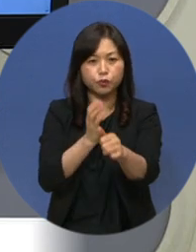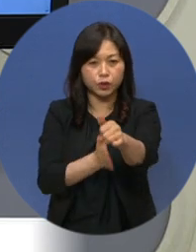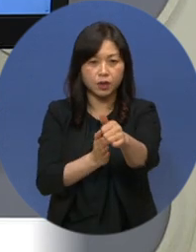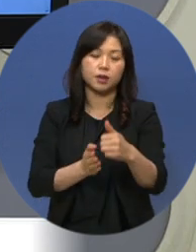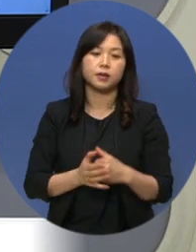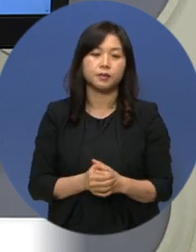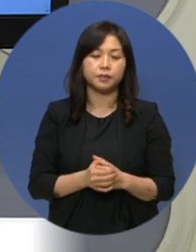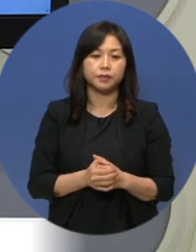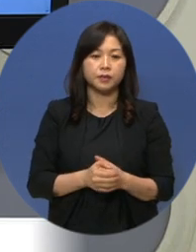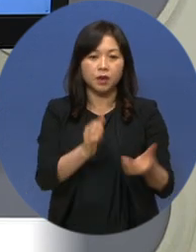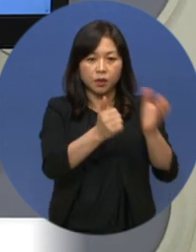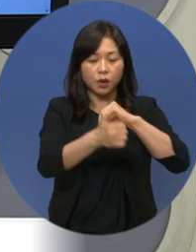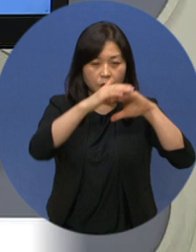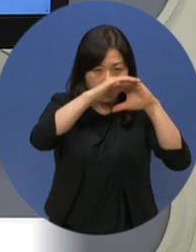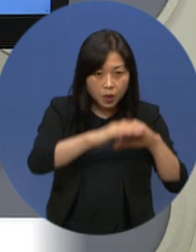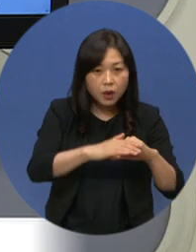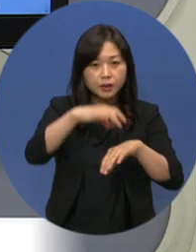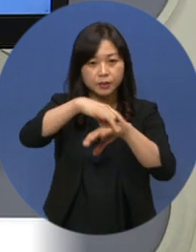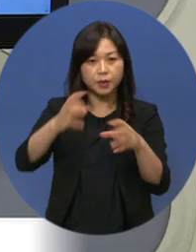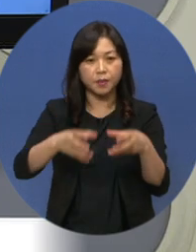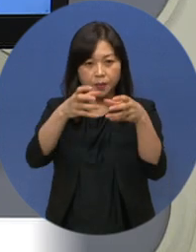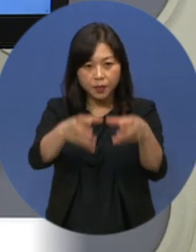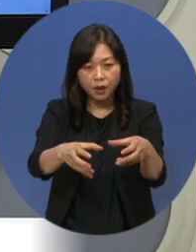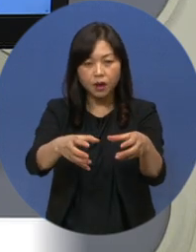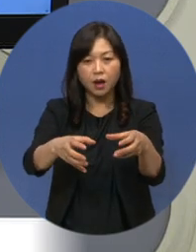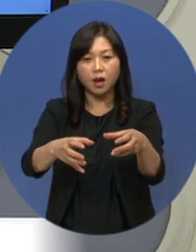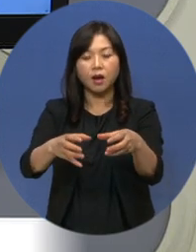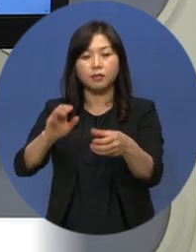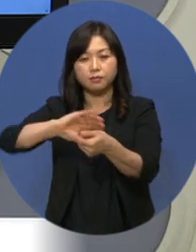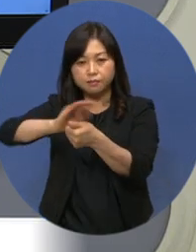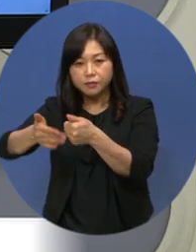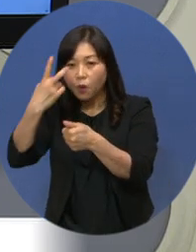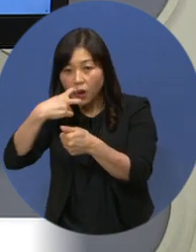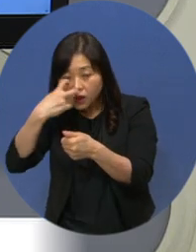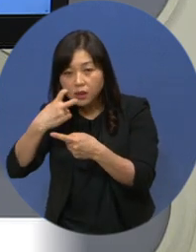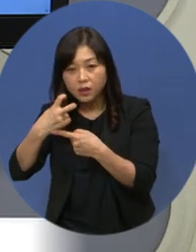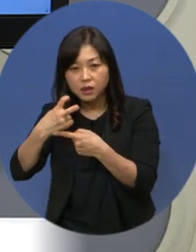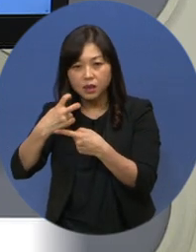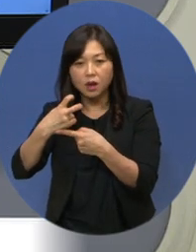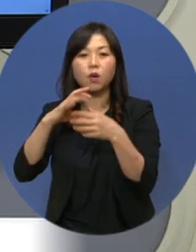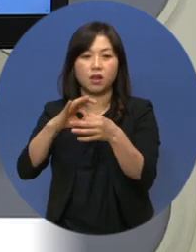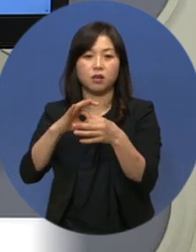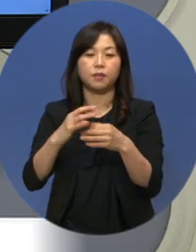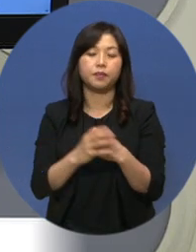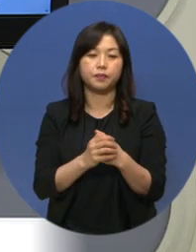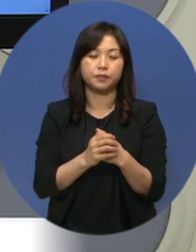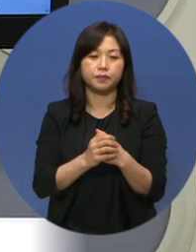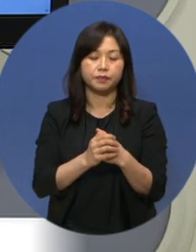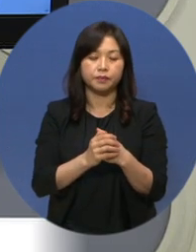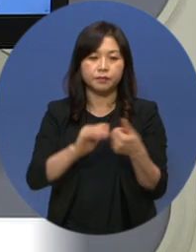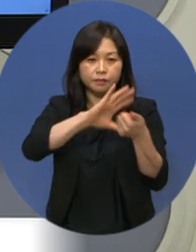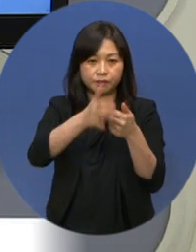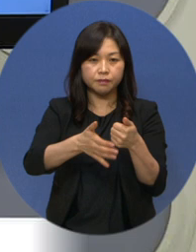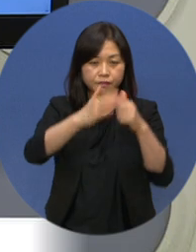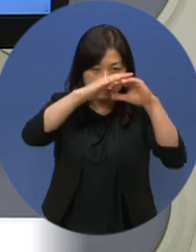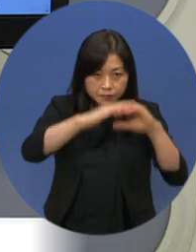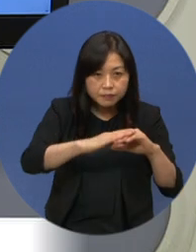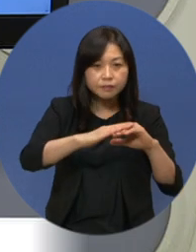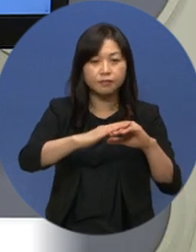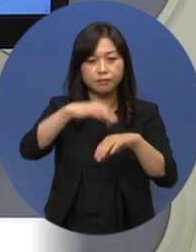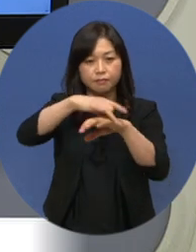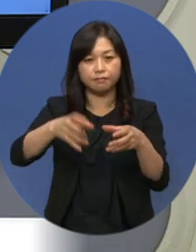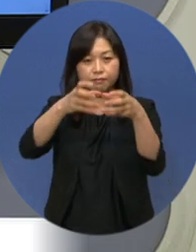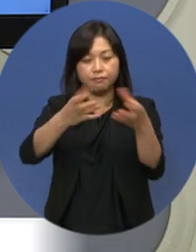성묘 와 봉안시설 벌초 등에 관한 방역 또 강화됩니다 서면 아 봉안시설 방문은 가급적 자제하고